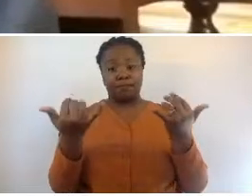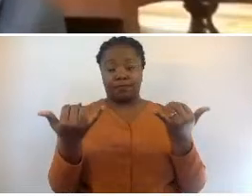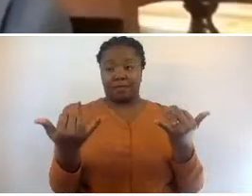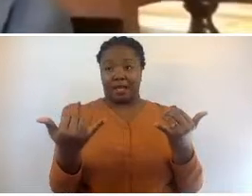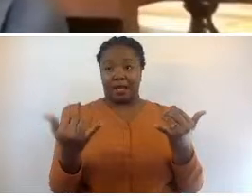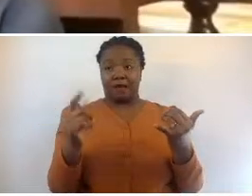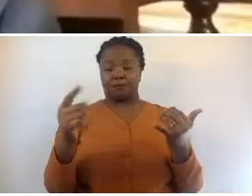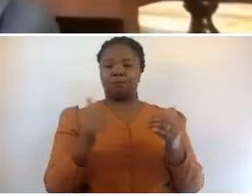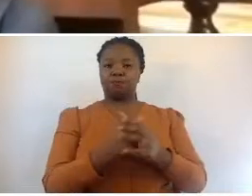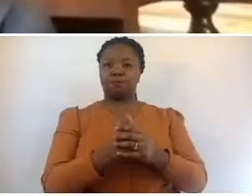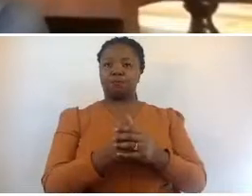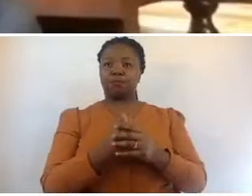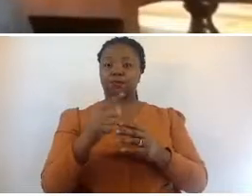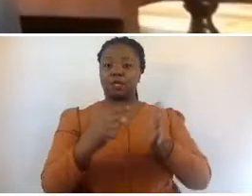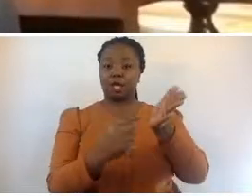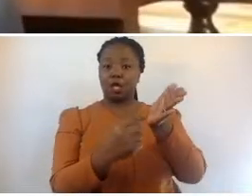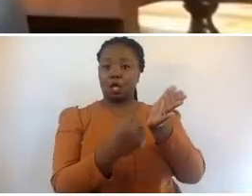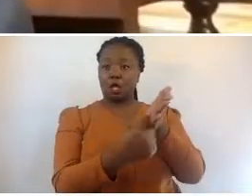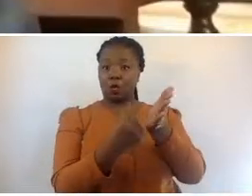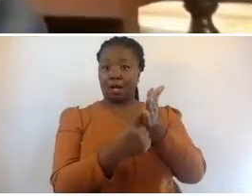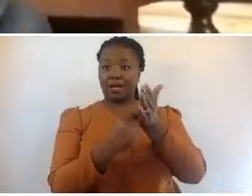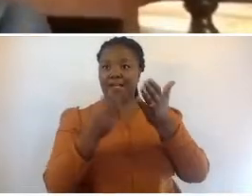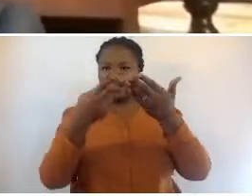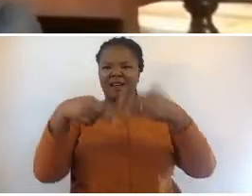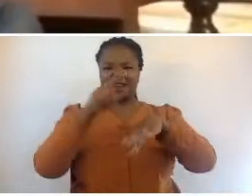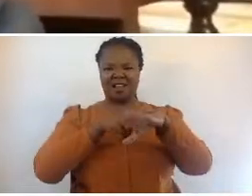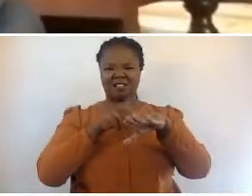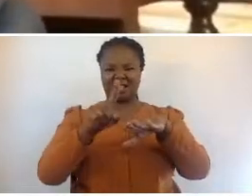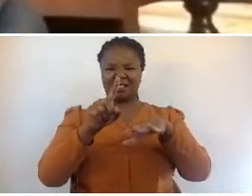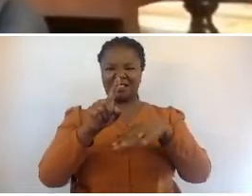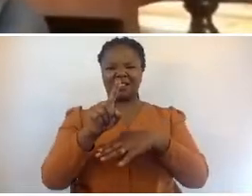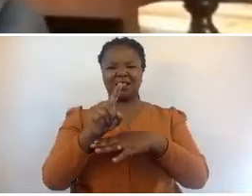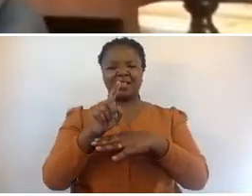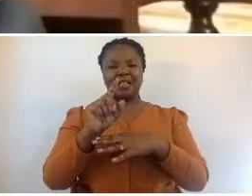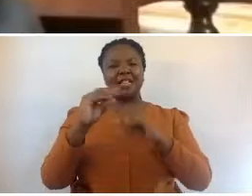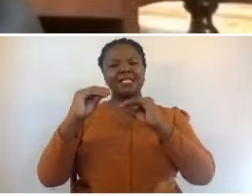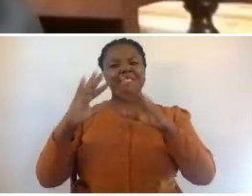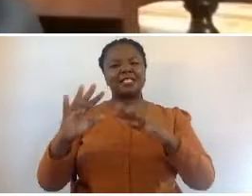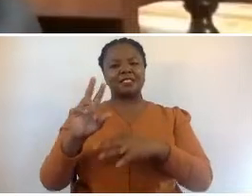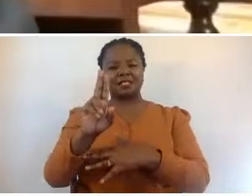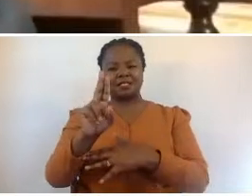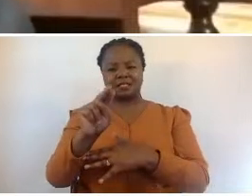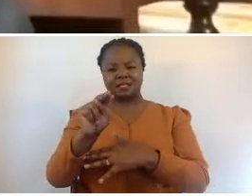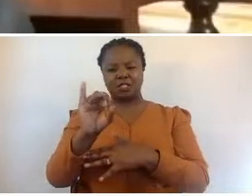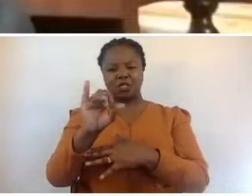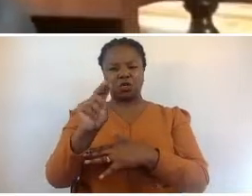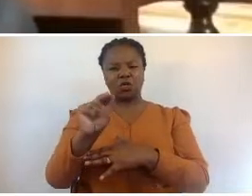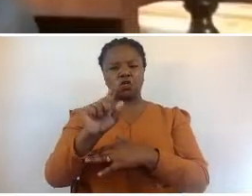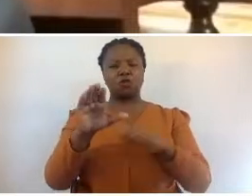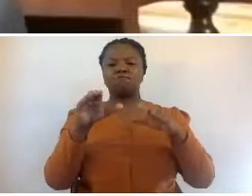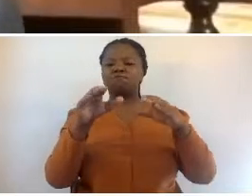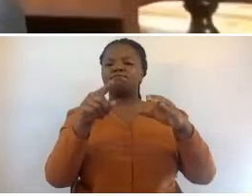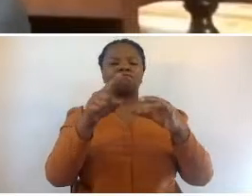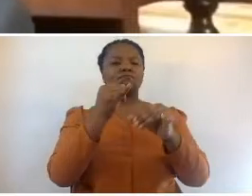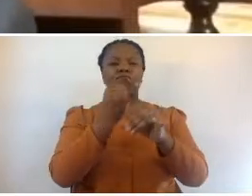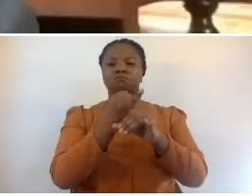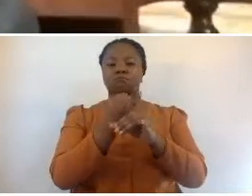Le Syndicat national des enseignants ougandais est une institution qui exprime les préoccupations